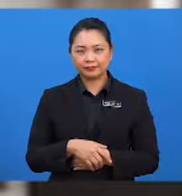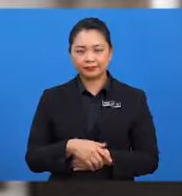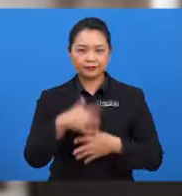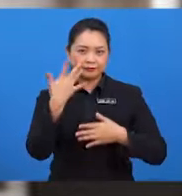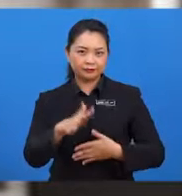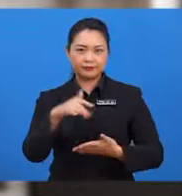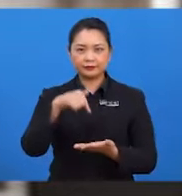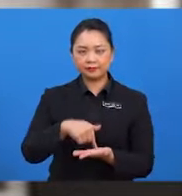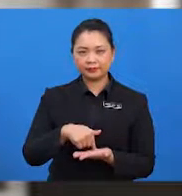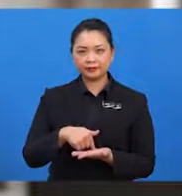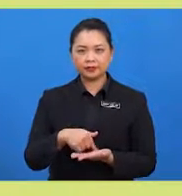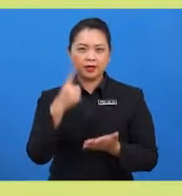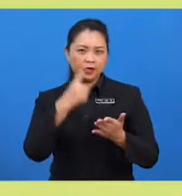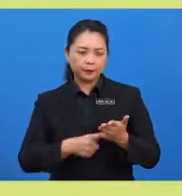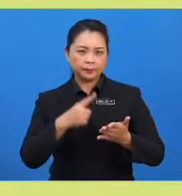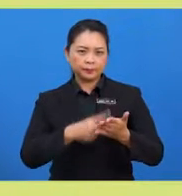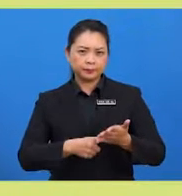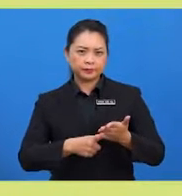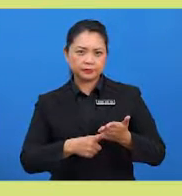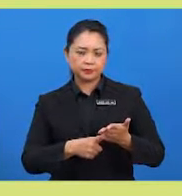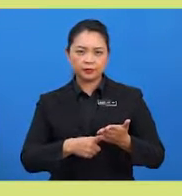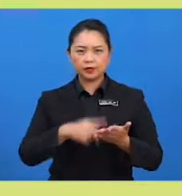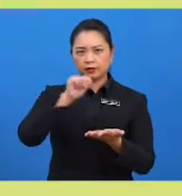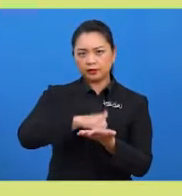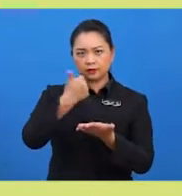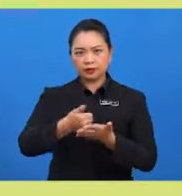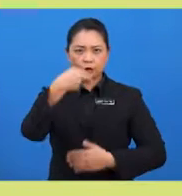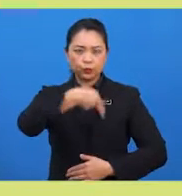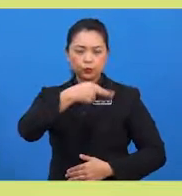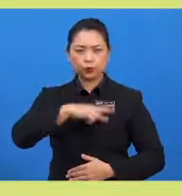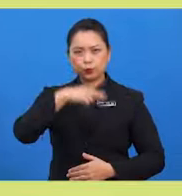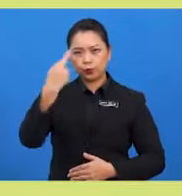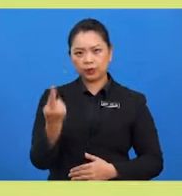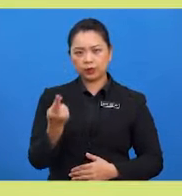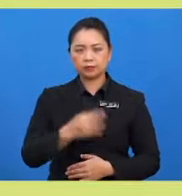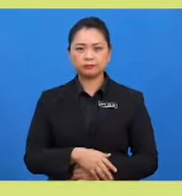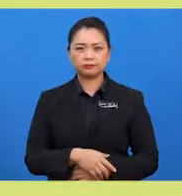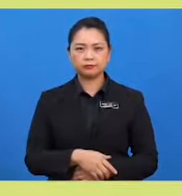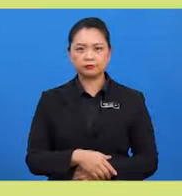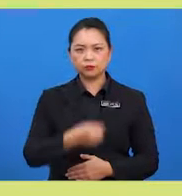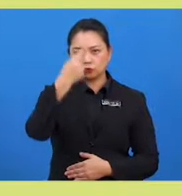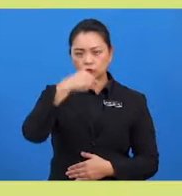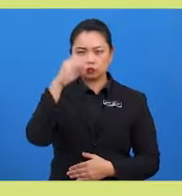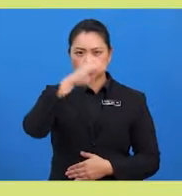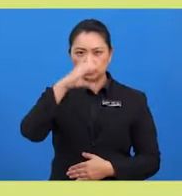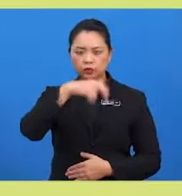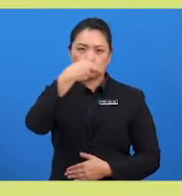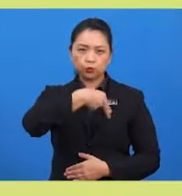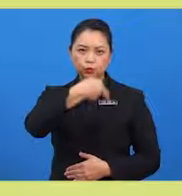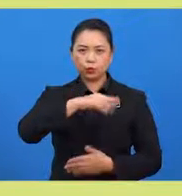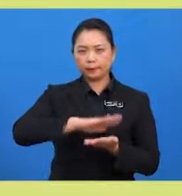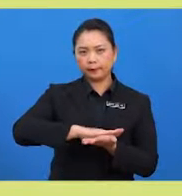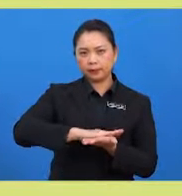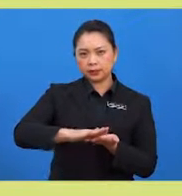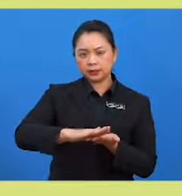Seterusnya murid-murid, apakah pula akaun untung rugi? Tujuan akaun untung rugi ialah untuk mencari untung